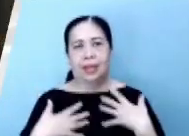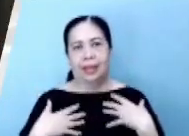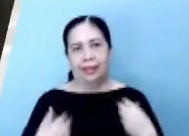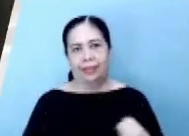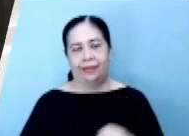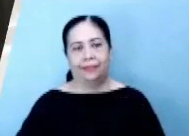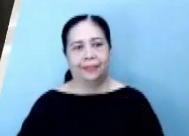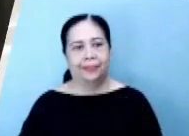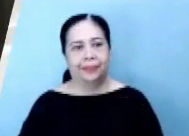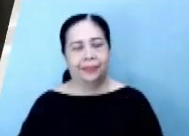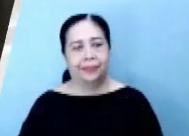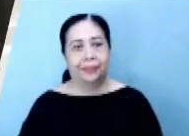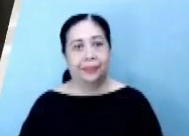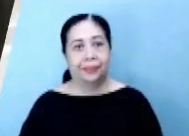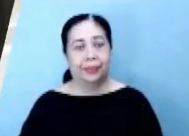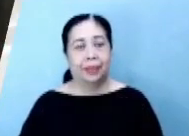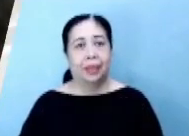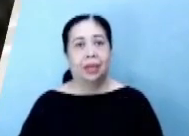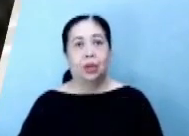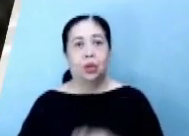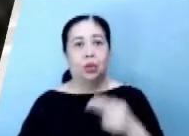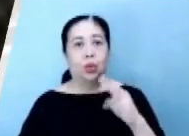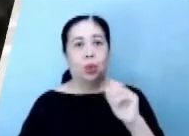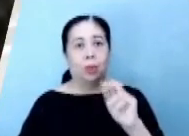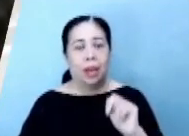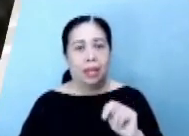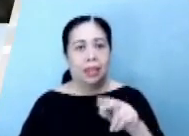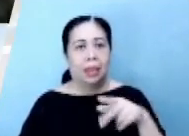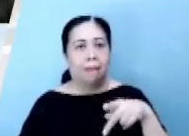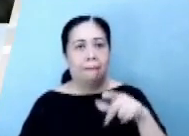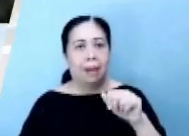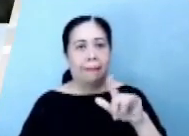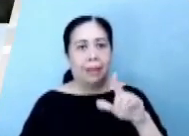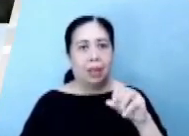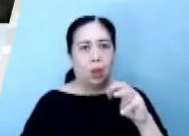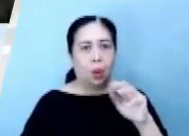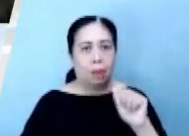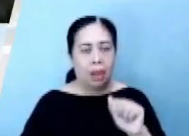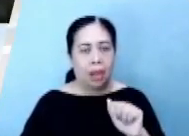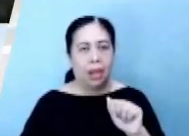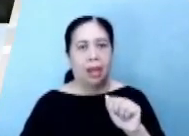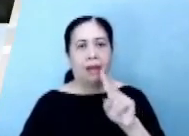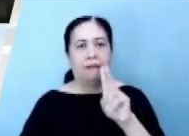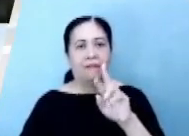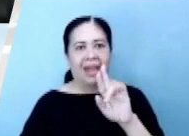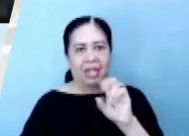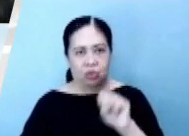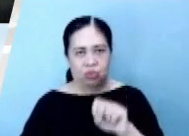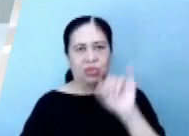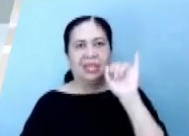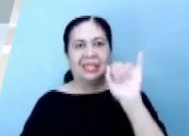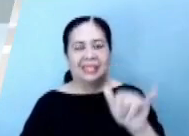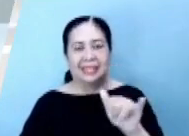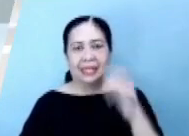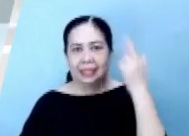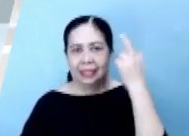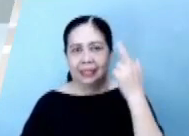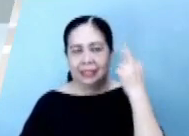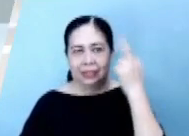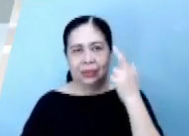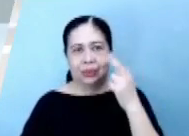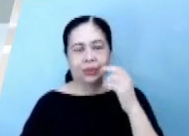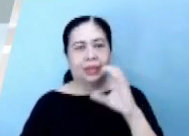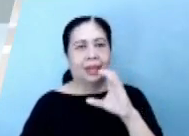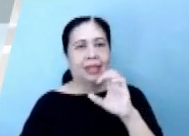Human Papilloma Virus. Yan po ang sanhi ng cervical cancer. Ang screening